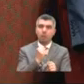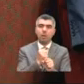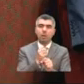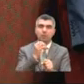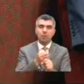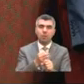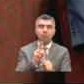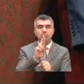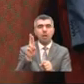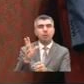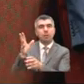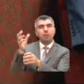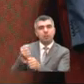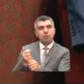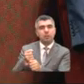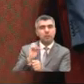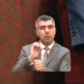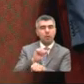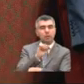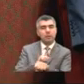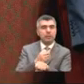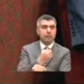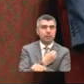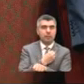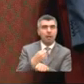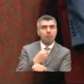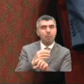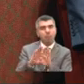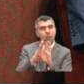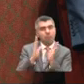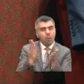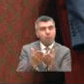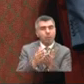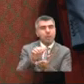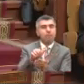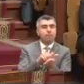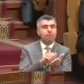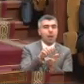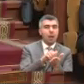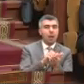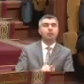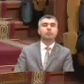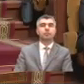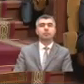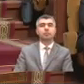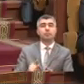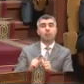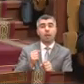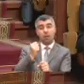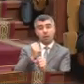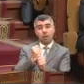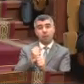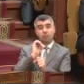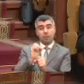الورش الملكي المتعلق بالحماية الاجتماعية بصفة عامة والحماية الاجتماعية للفلاحين بصفة خاصة. هذا العمل الحكومي التي يعتمد